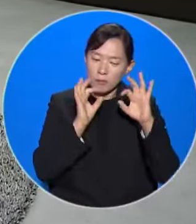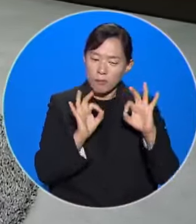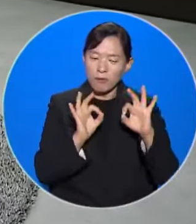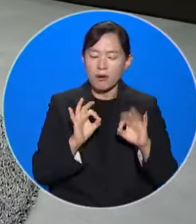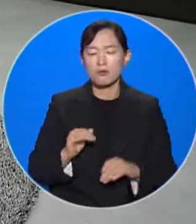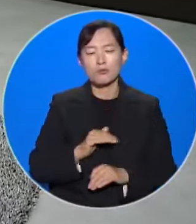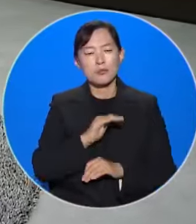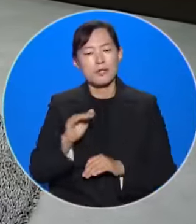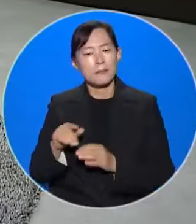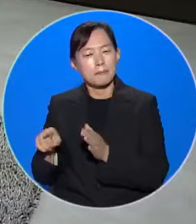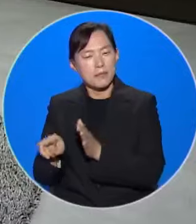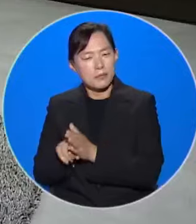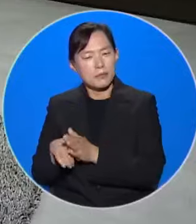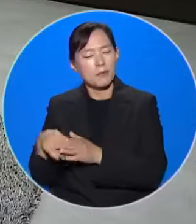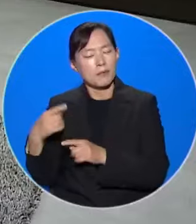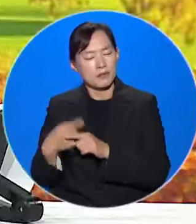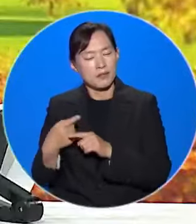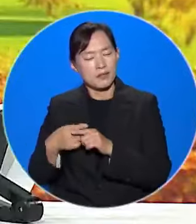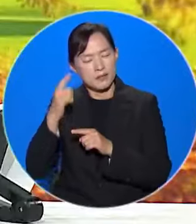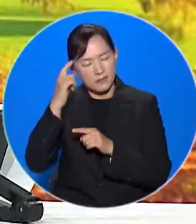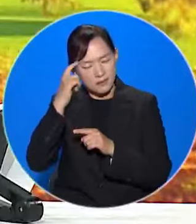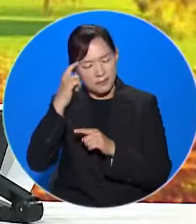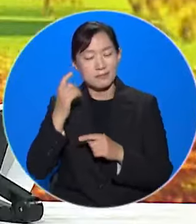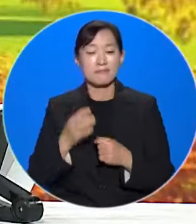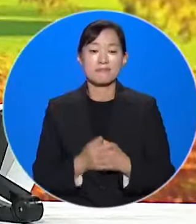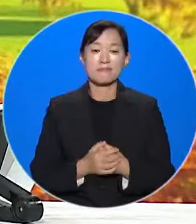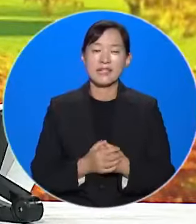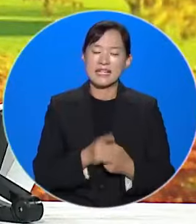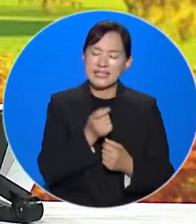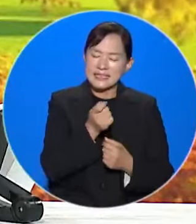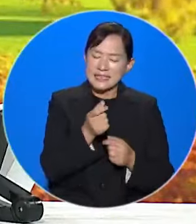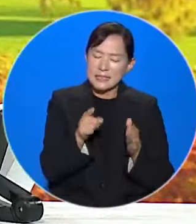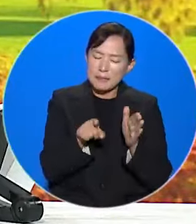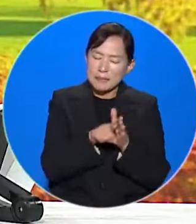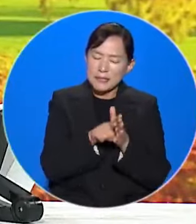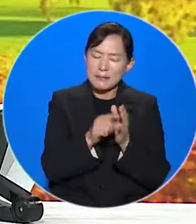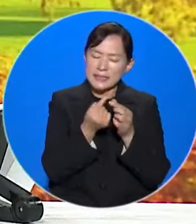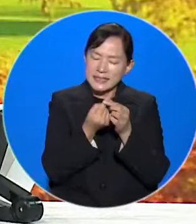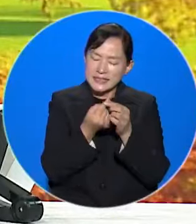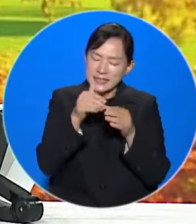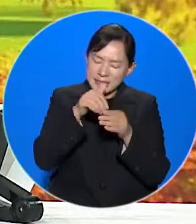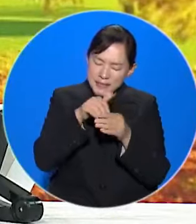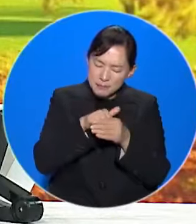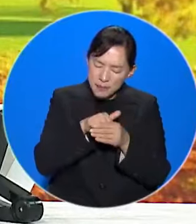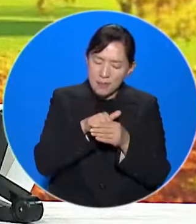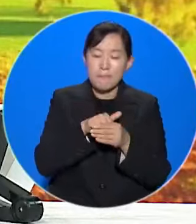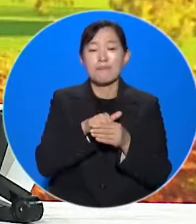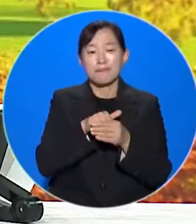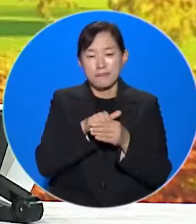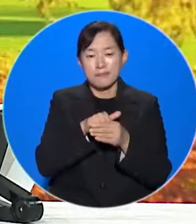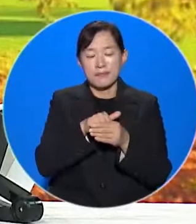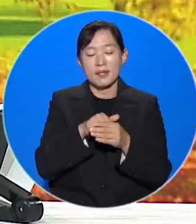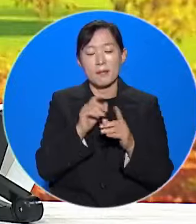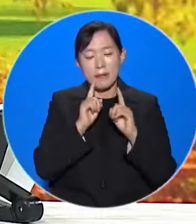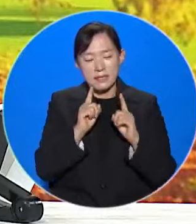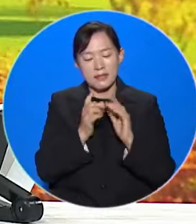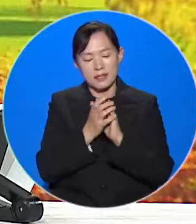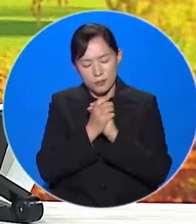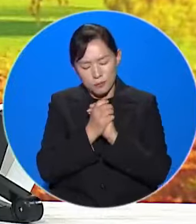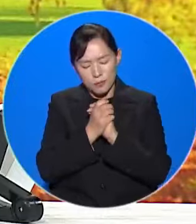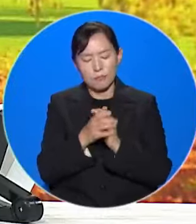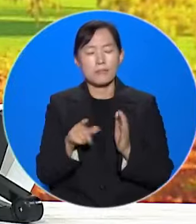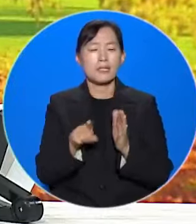우리의 믿음도 이와 같다는 생각이 듭니다. 작은 믿음의 씨앗이 우리의 마음에 심어지고 말씀과 기도로